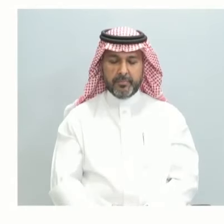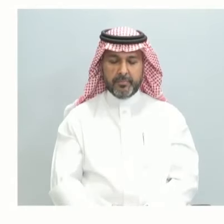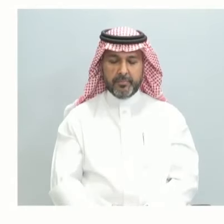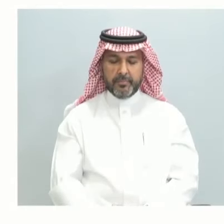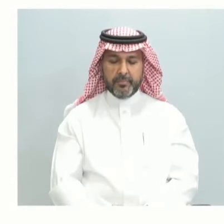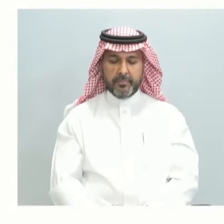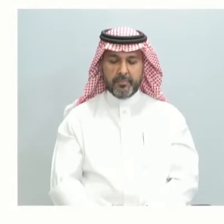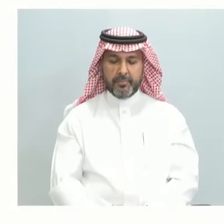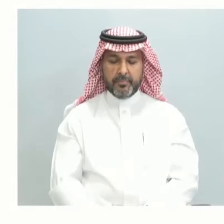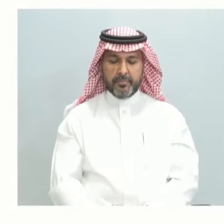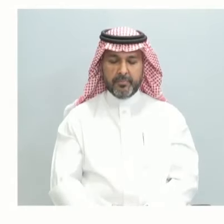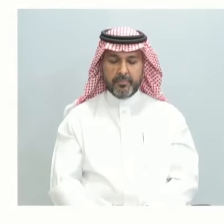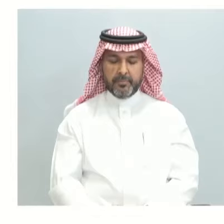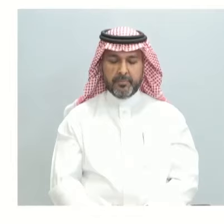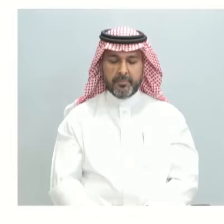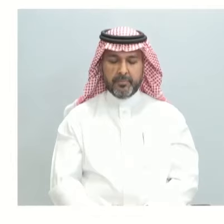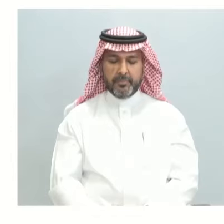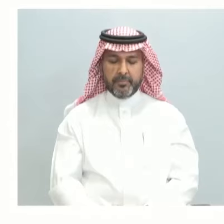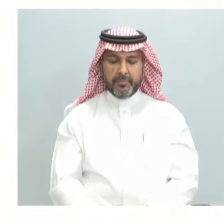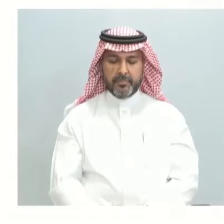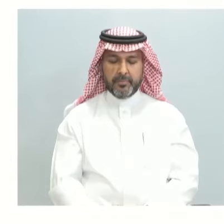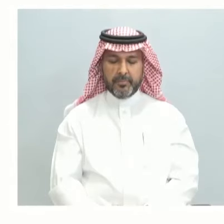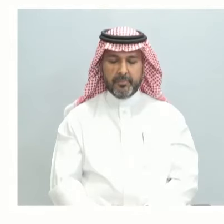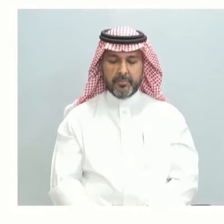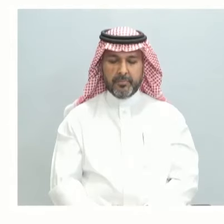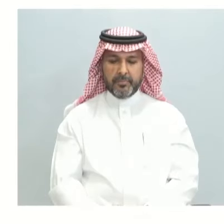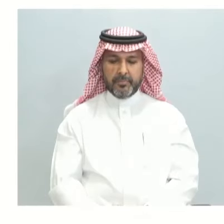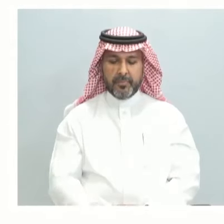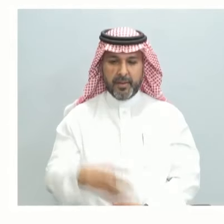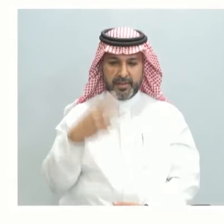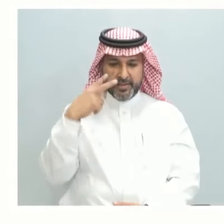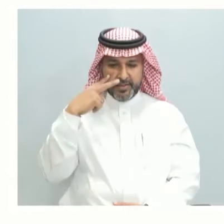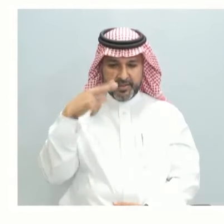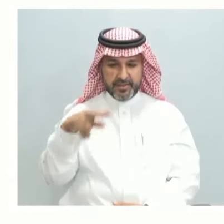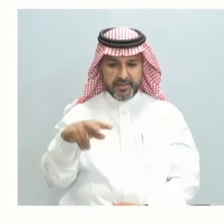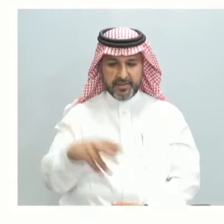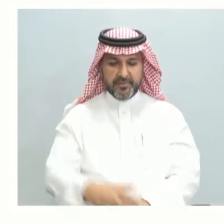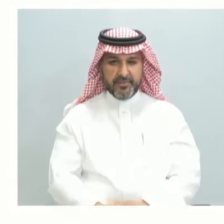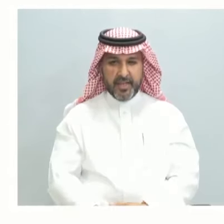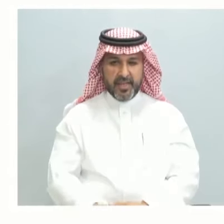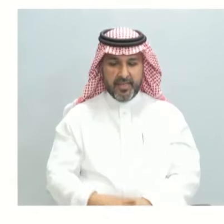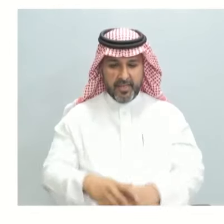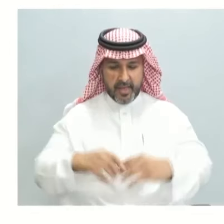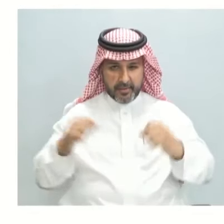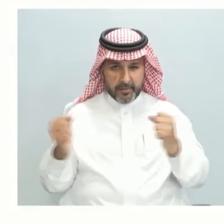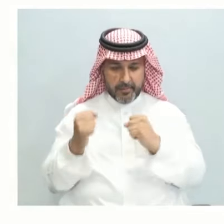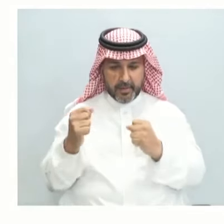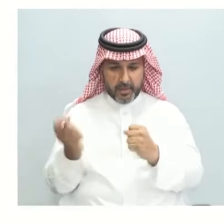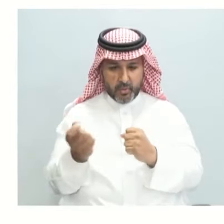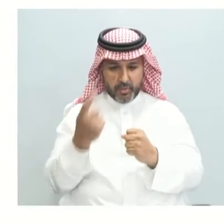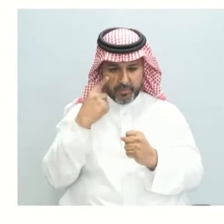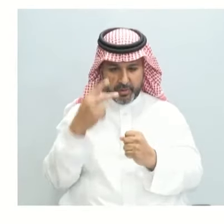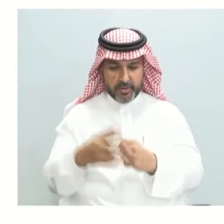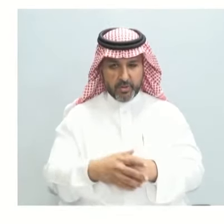عامله ما رايكم ان تقوم بحل مساله ثم نناقش فيما بعد ما